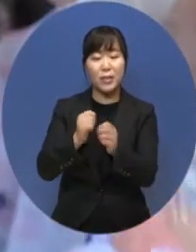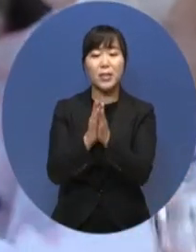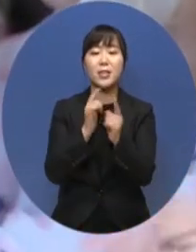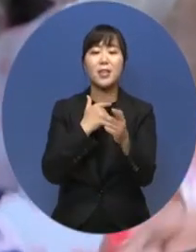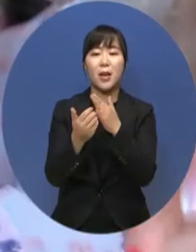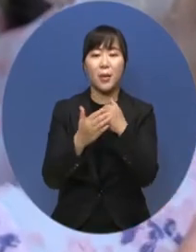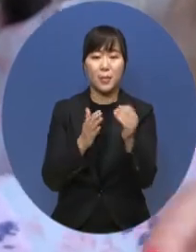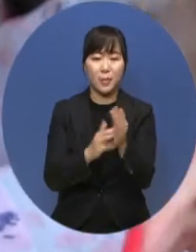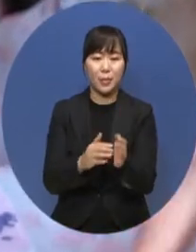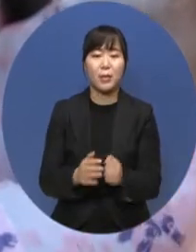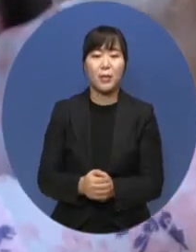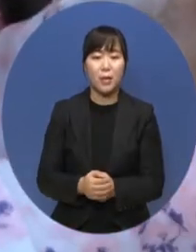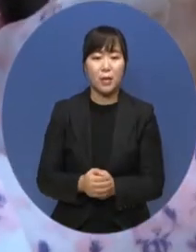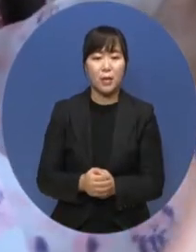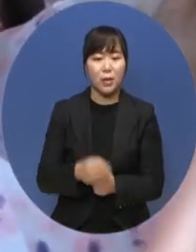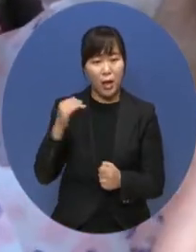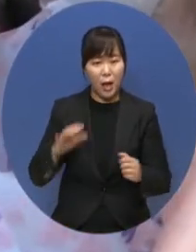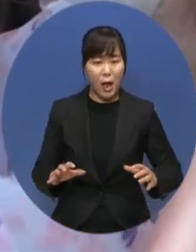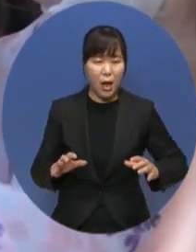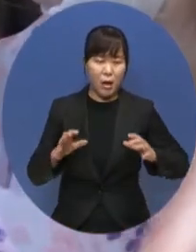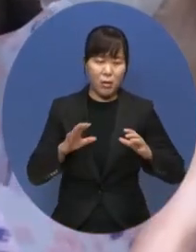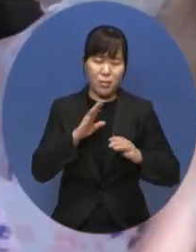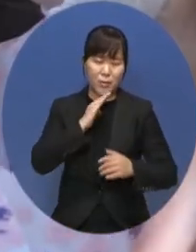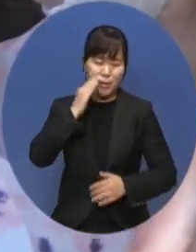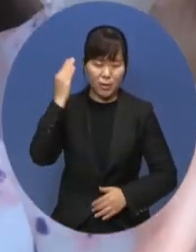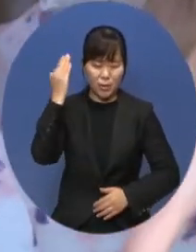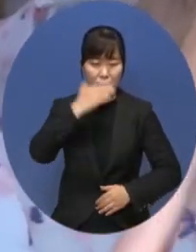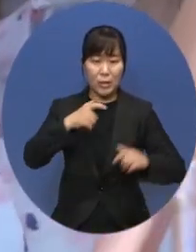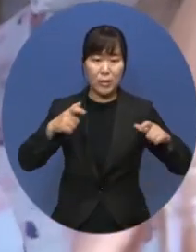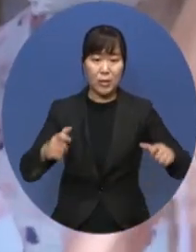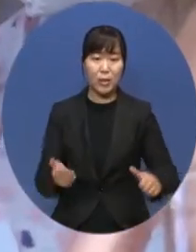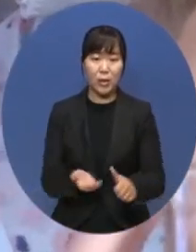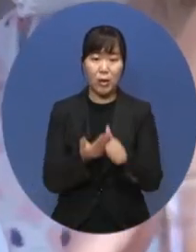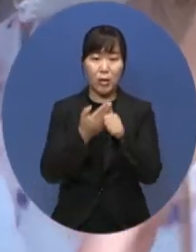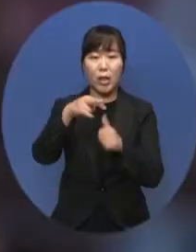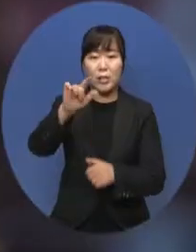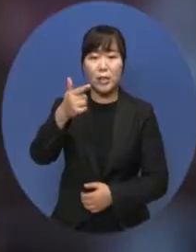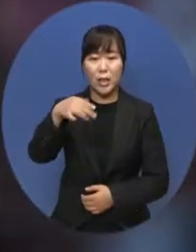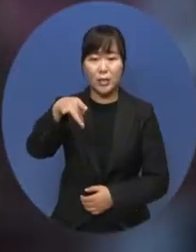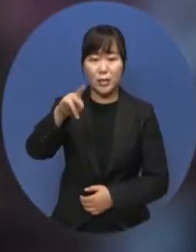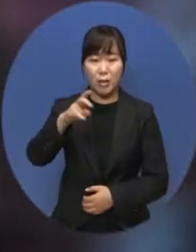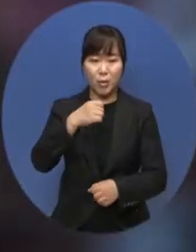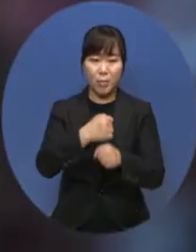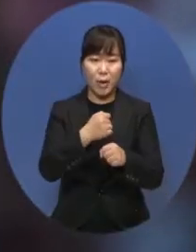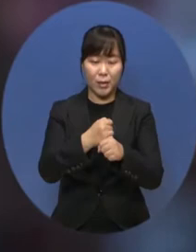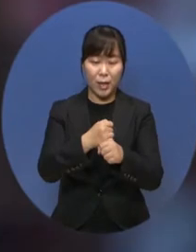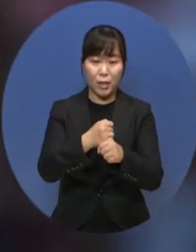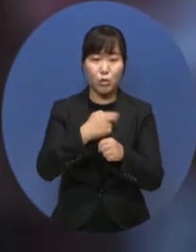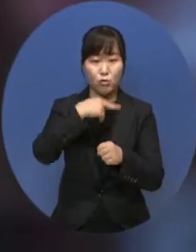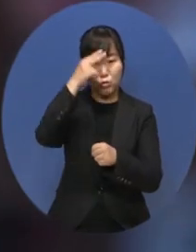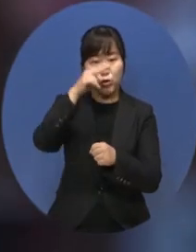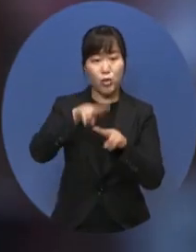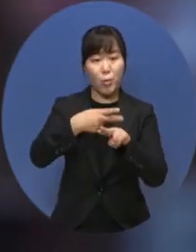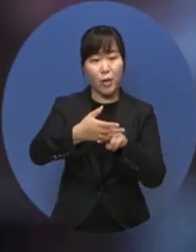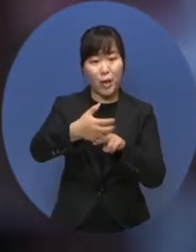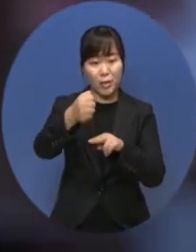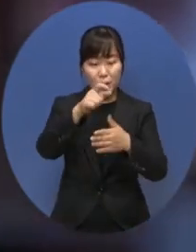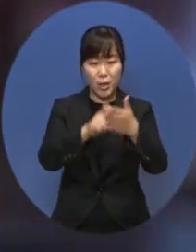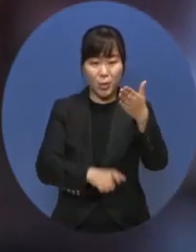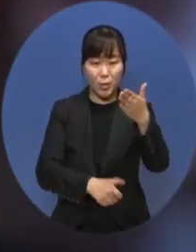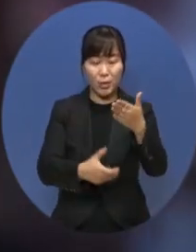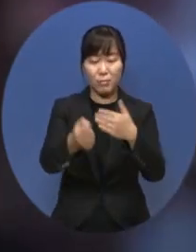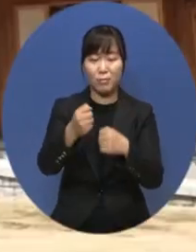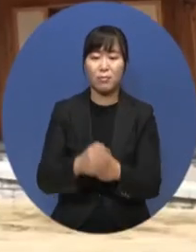외신 기자들은 우리나라 최고의 청정지역에서 재배된 산삼으로 제조한 산삼주를 선물로 가져가는 기록을